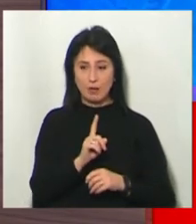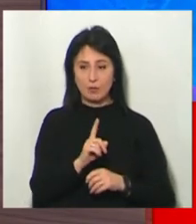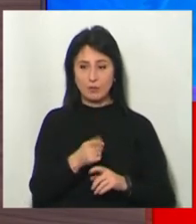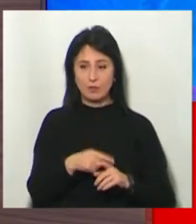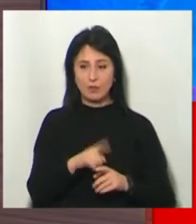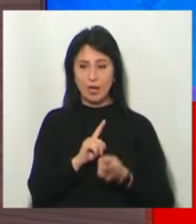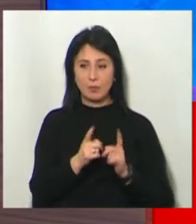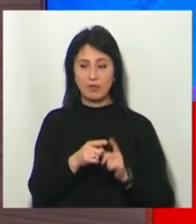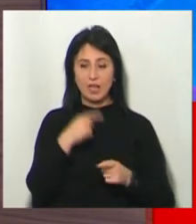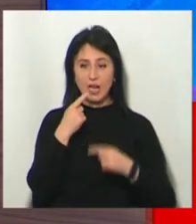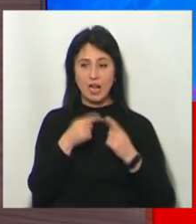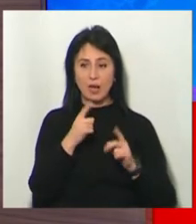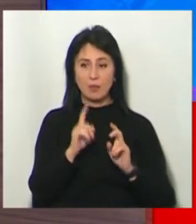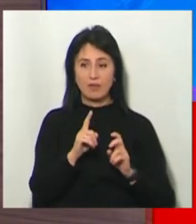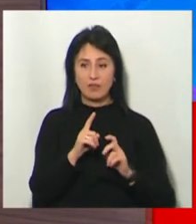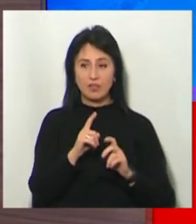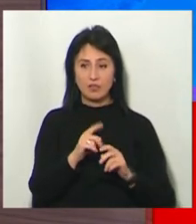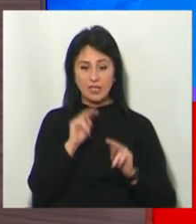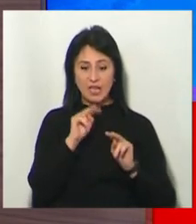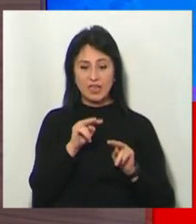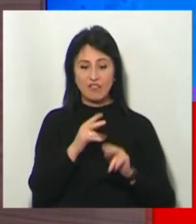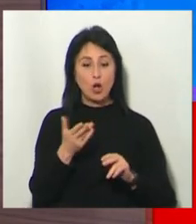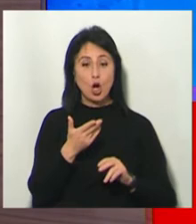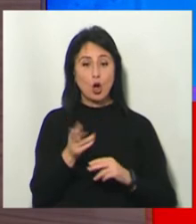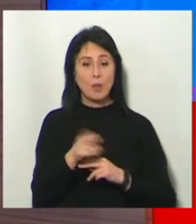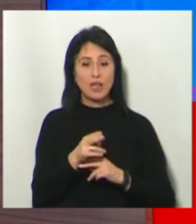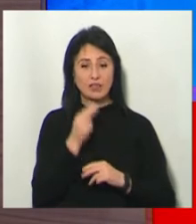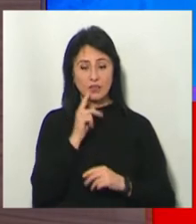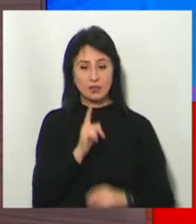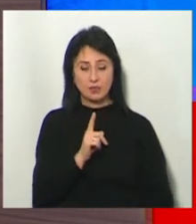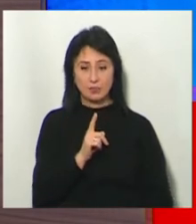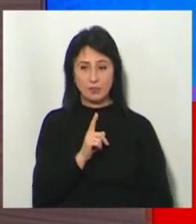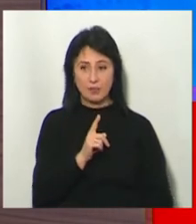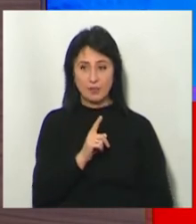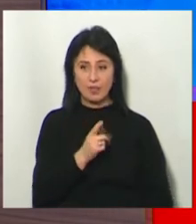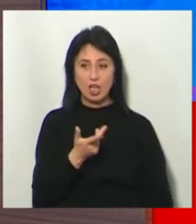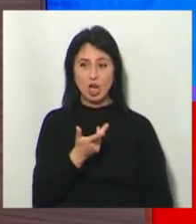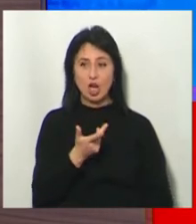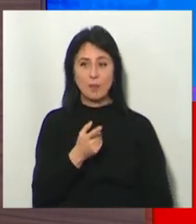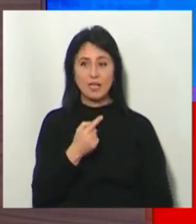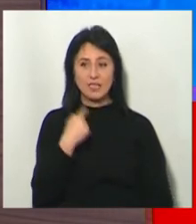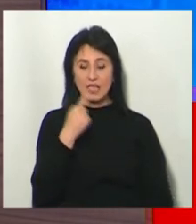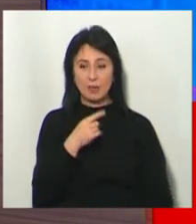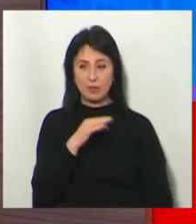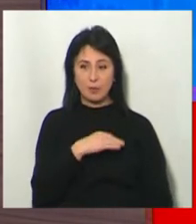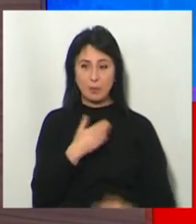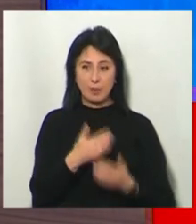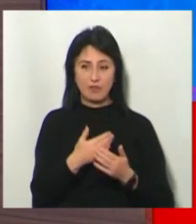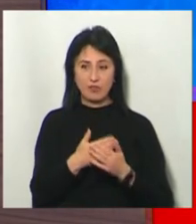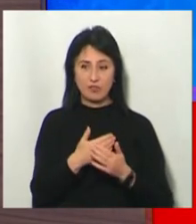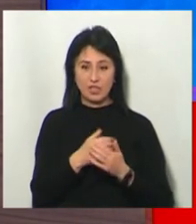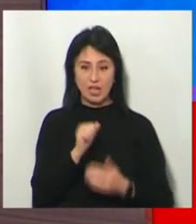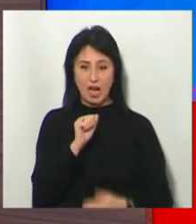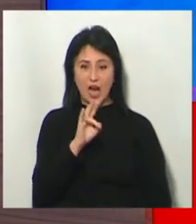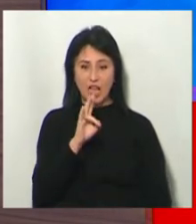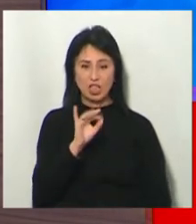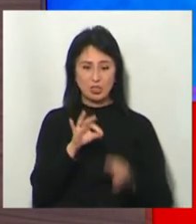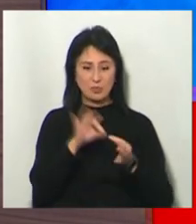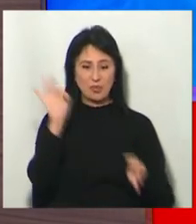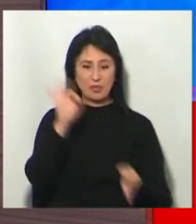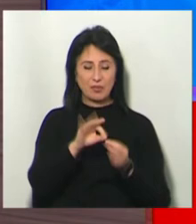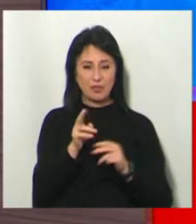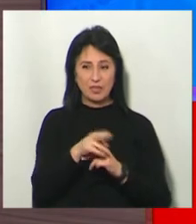ლაპარაკი, არამედ ლაპარაკია დავაკვირდეთ რომელ სახეობაზეა ლაპარაკი. ანუ რომელ სახეობას ვიყენებთ. Მაგალითად ანჩოუსების